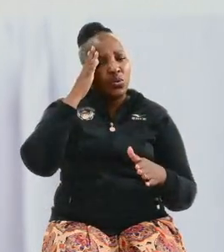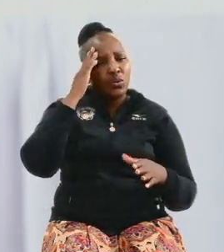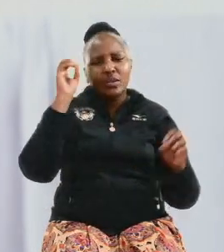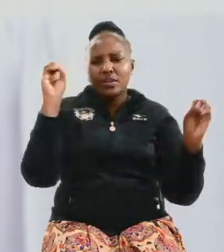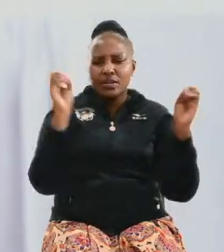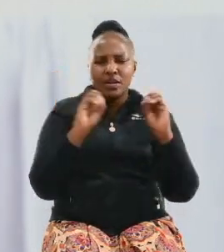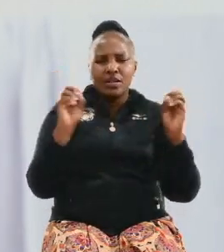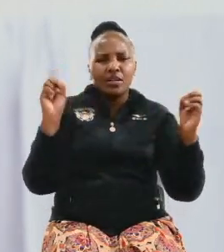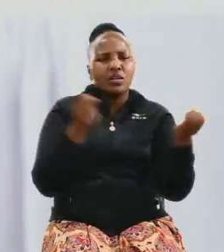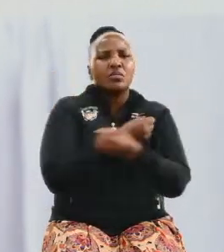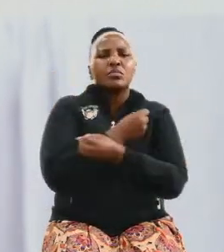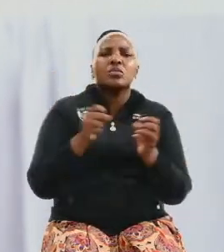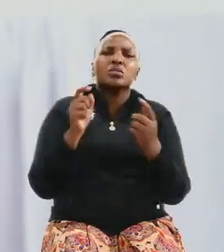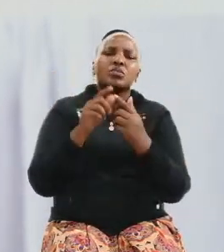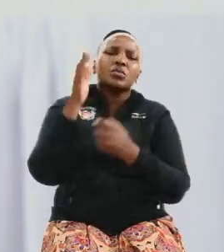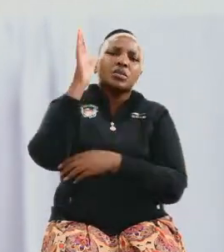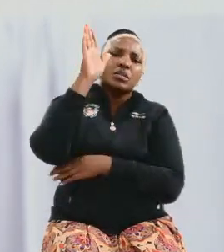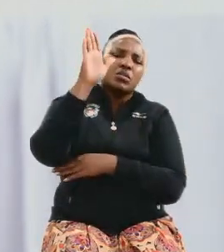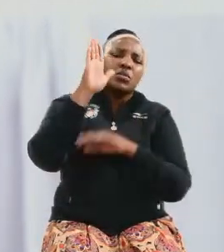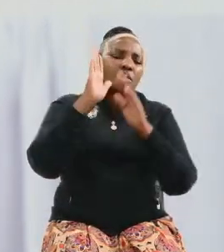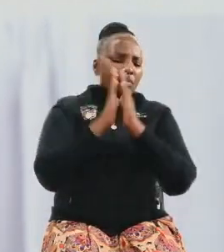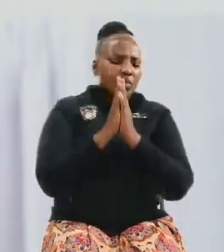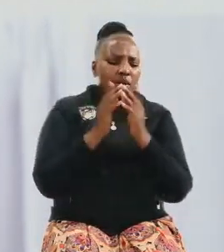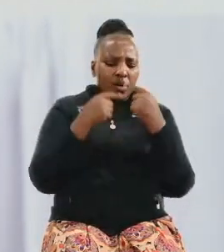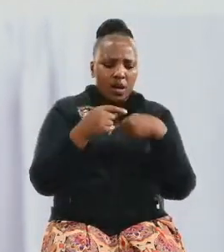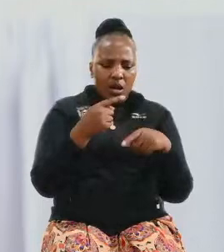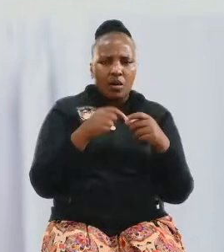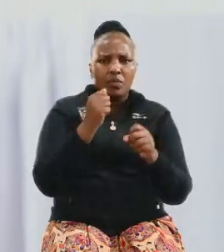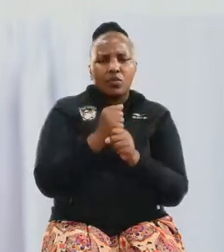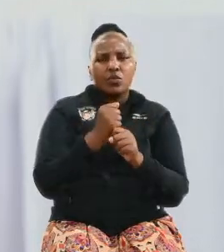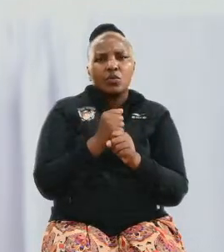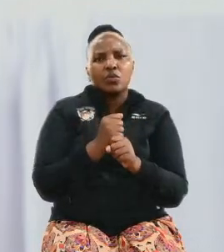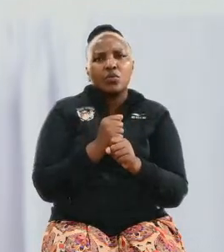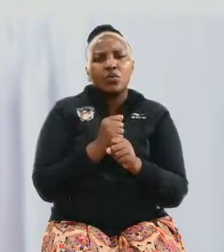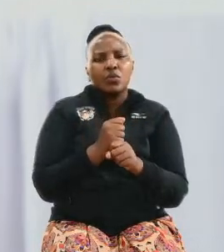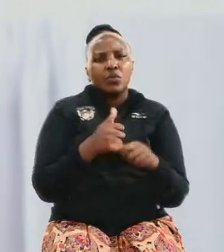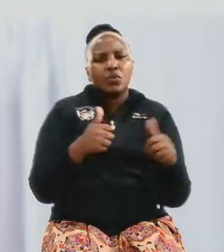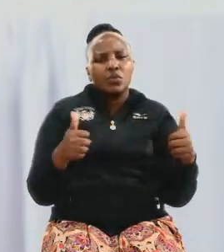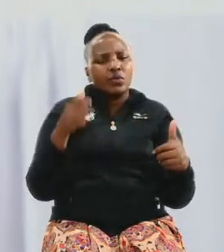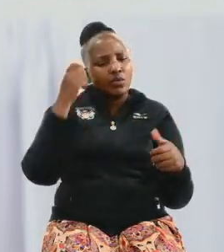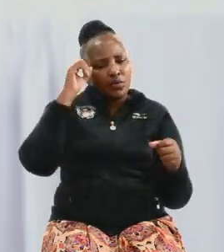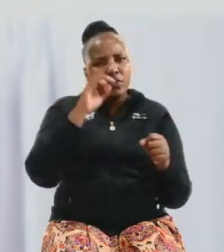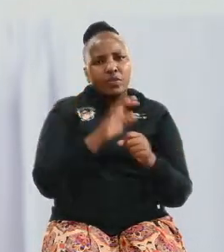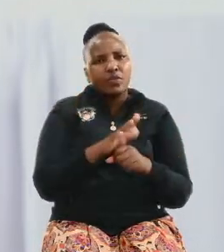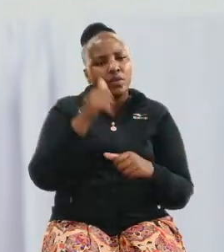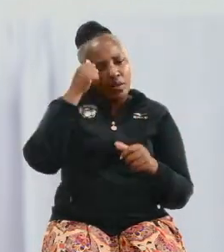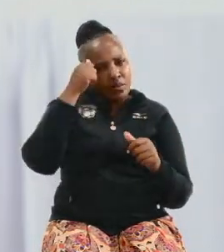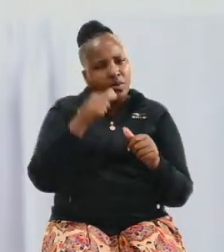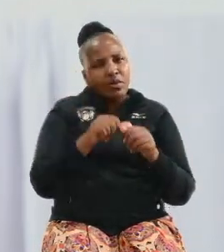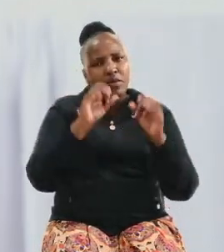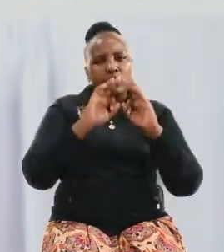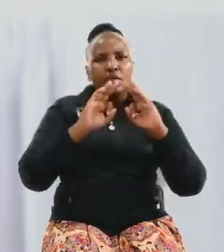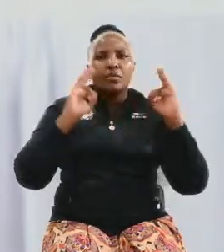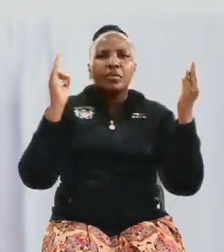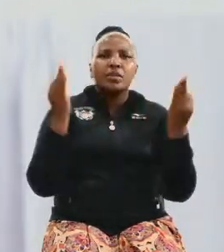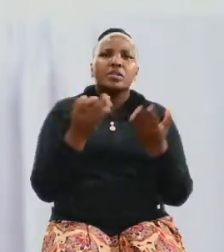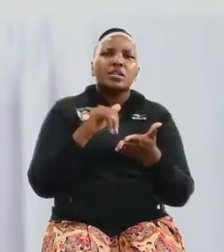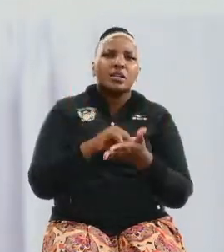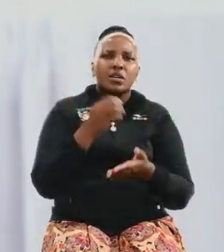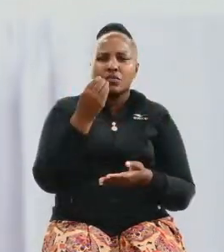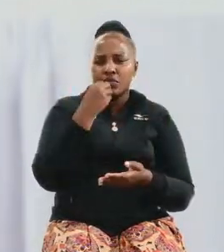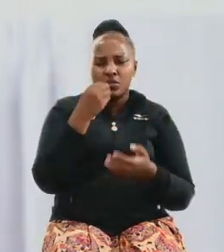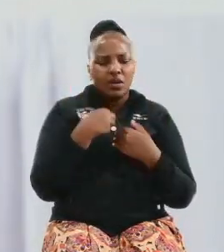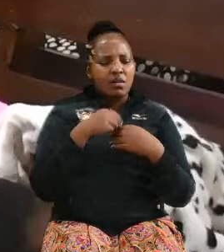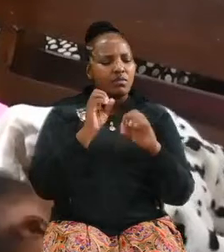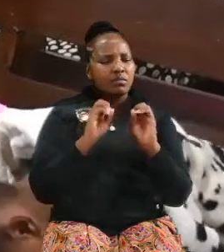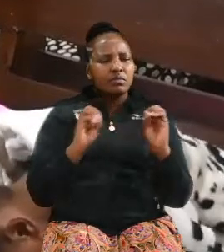nzito inakuweza Bwana. Njoo Bwana na utende kwa kuwa ni wewe ni mwaminifu. Kumbuka zile familia Bwana, hawana kitu ya